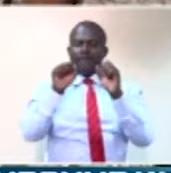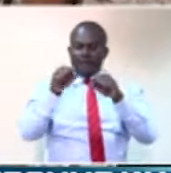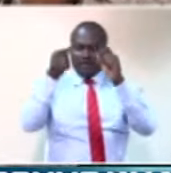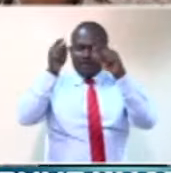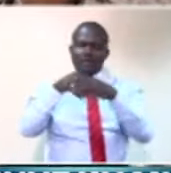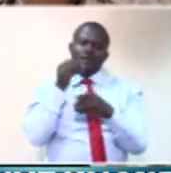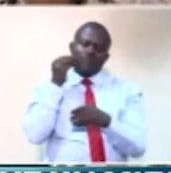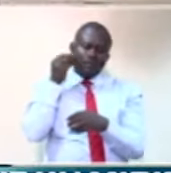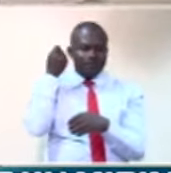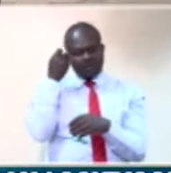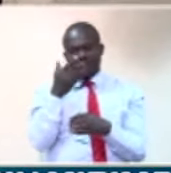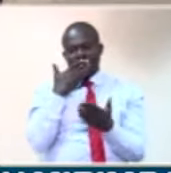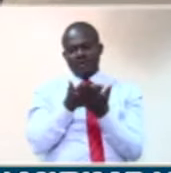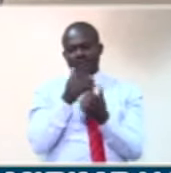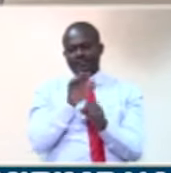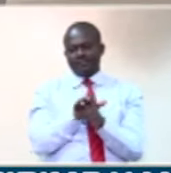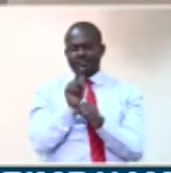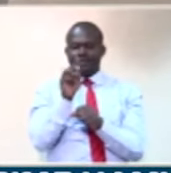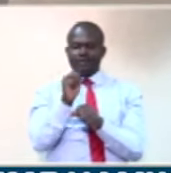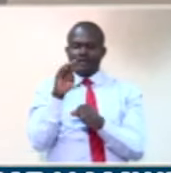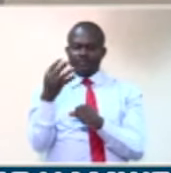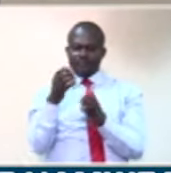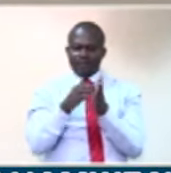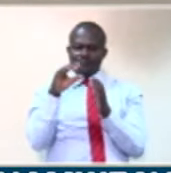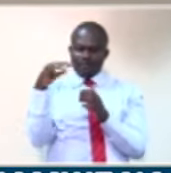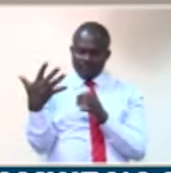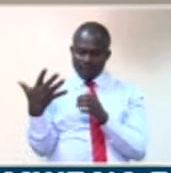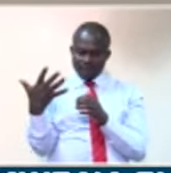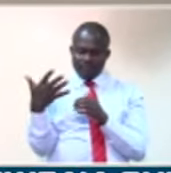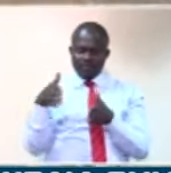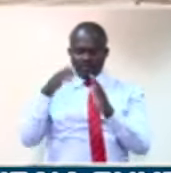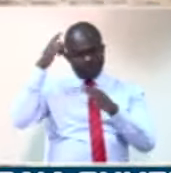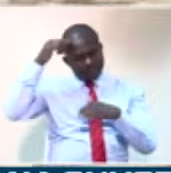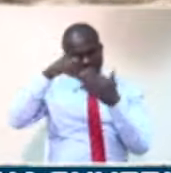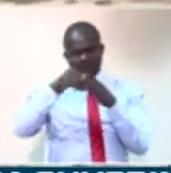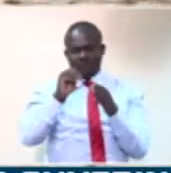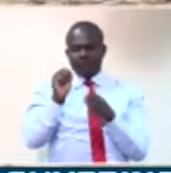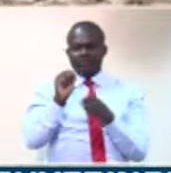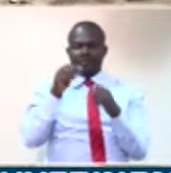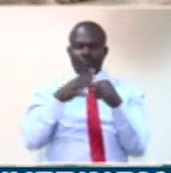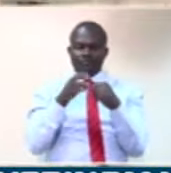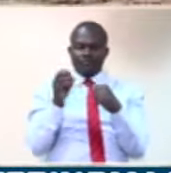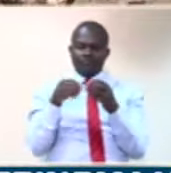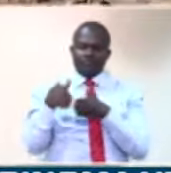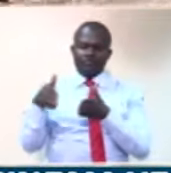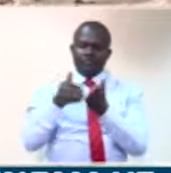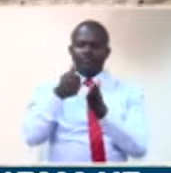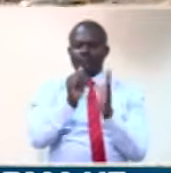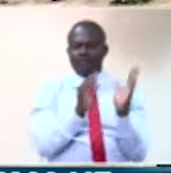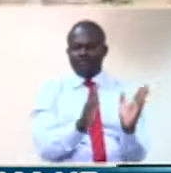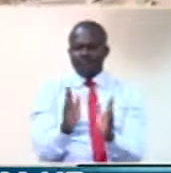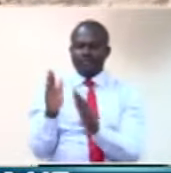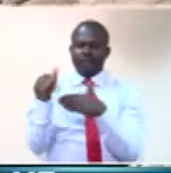mugezi we, urumva ni byiza cyane. Ibirometero 4.5 bya kaburimbo na metero 900 za ruhurura nibyo